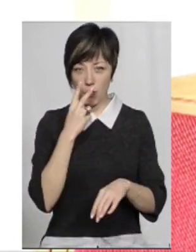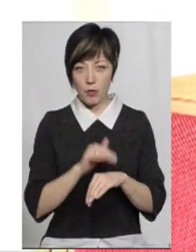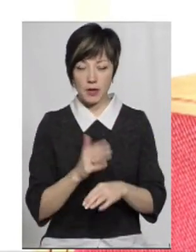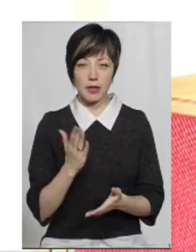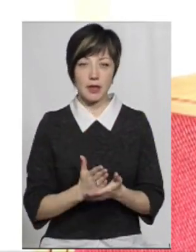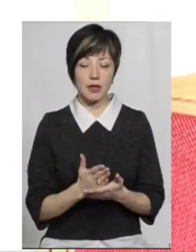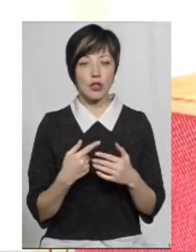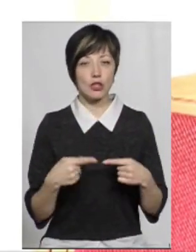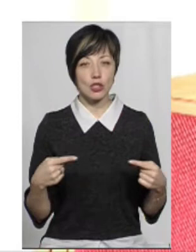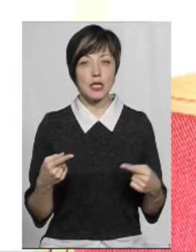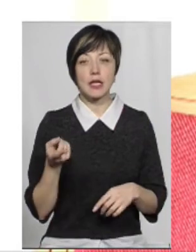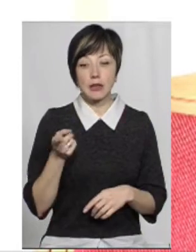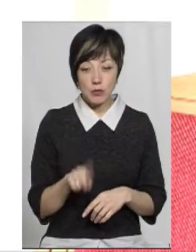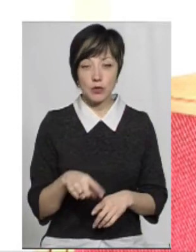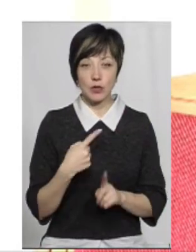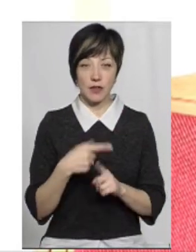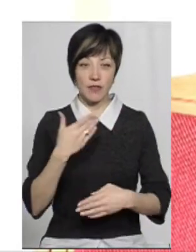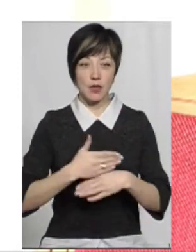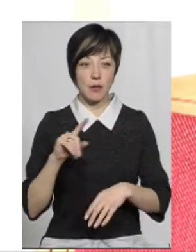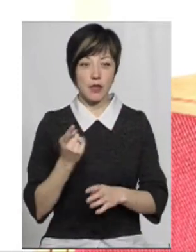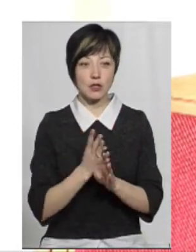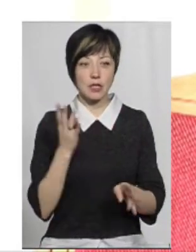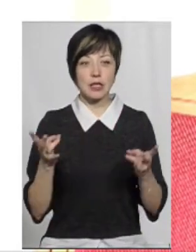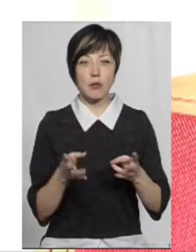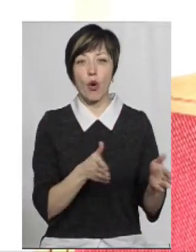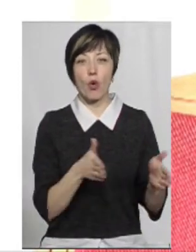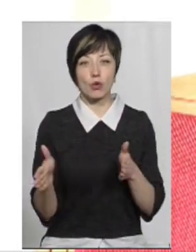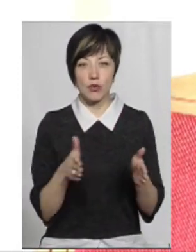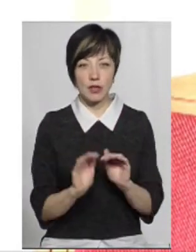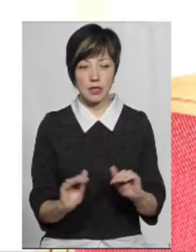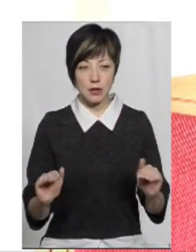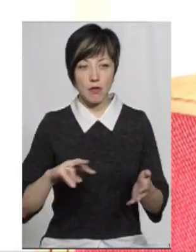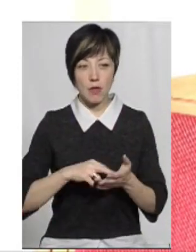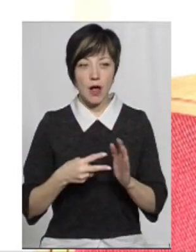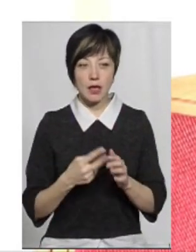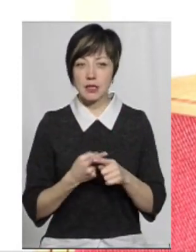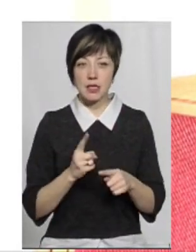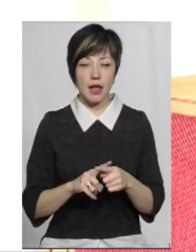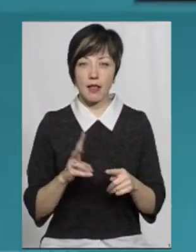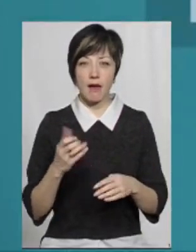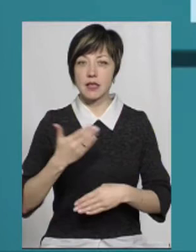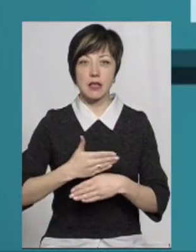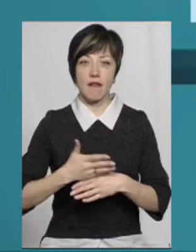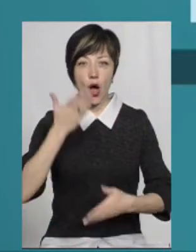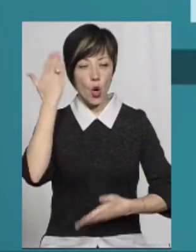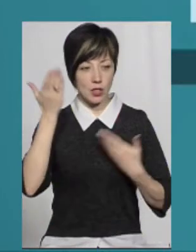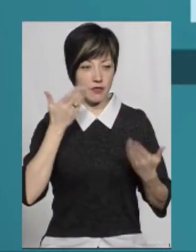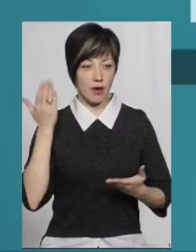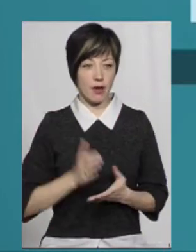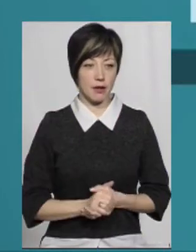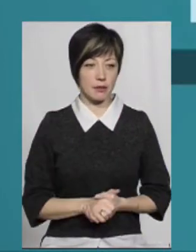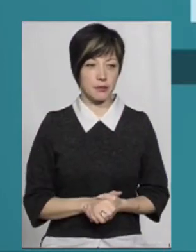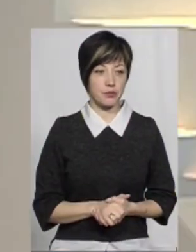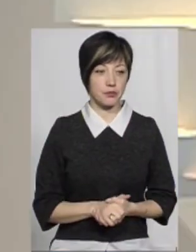Тому до цієї вистави, перш за все, треба готувати дітей, ну, в плані того, що це не вистава, а розвага.